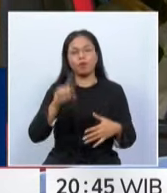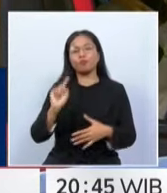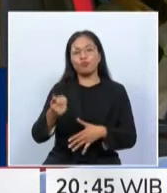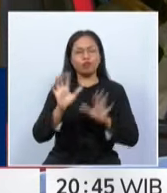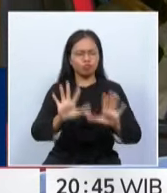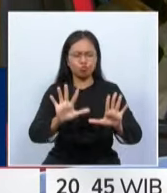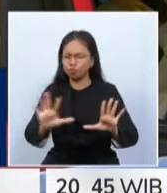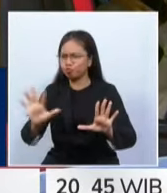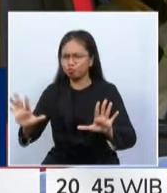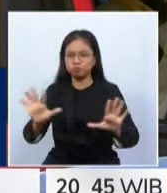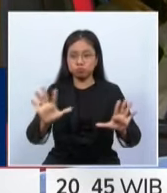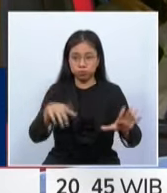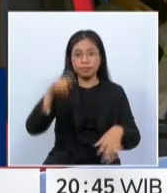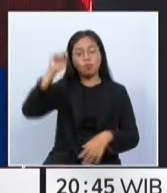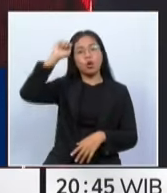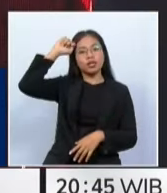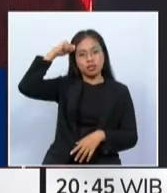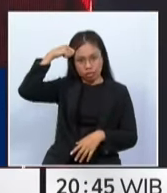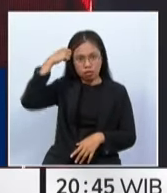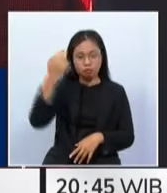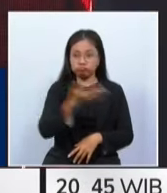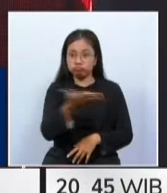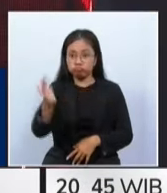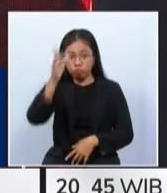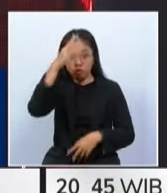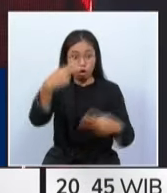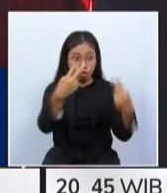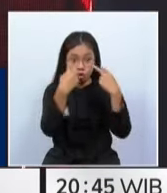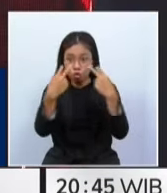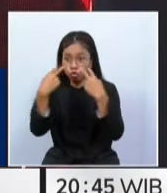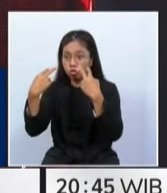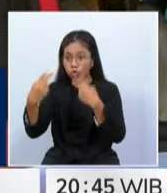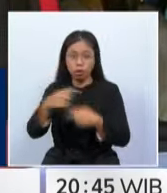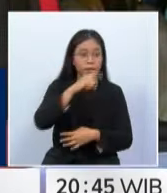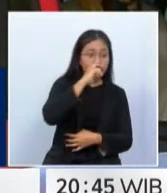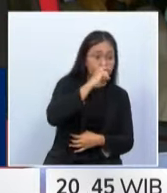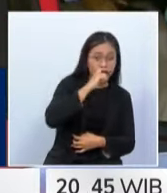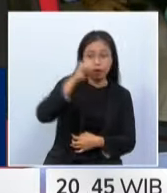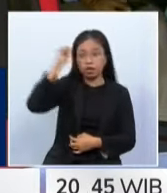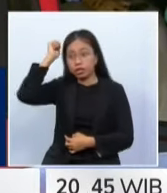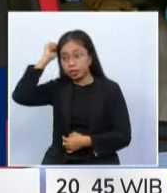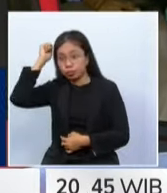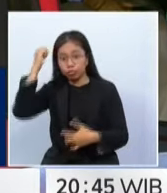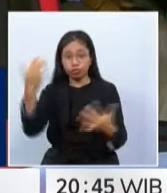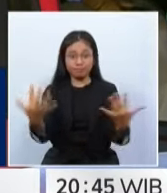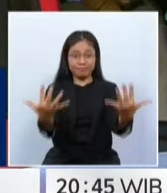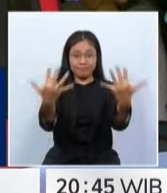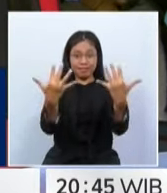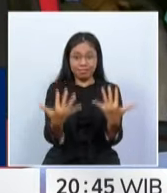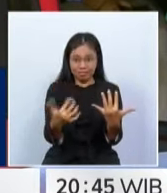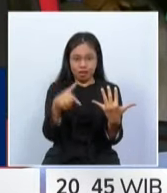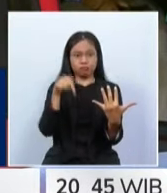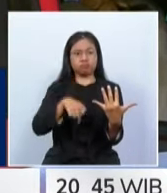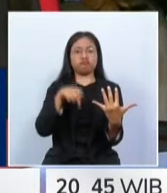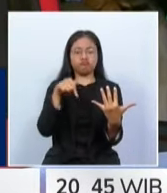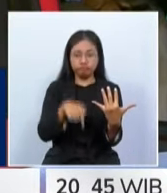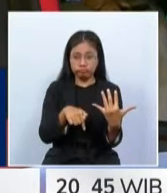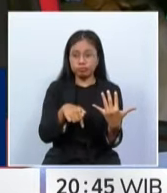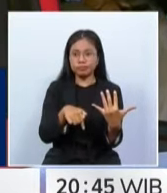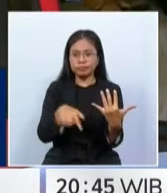Ingatkan sekali lagi para hadirin Bapak Ibu yang berada di lokasi yang berada di dalam